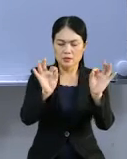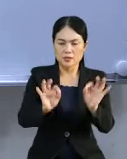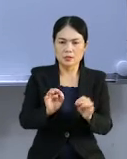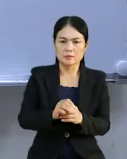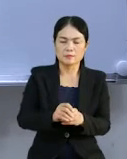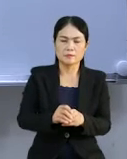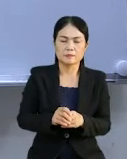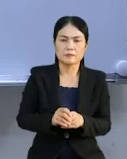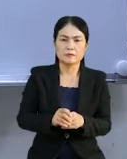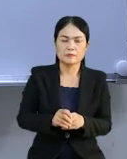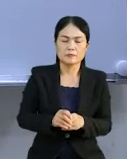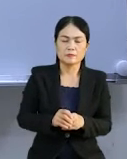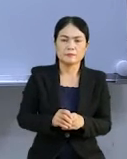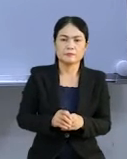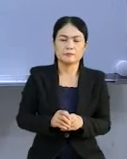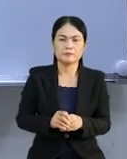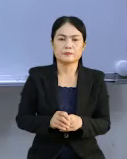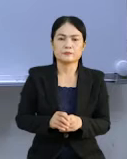bốc.